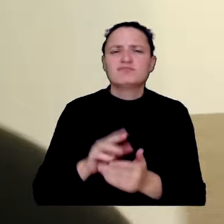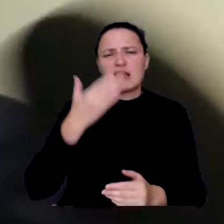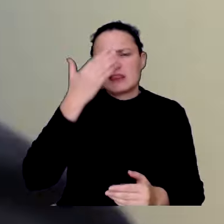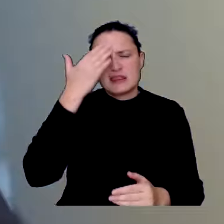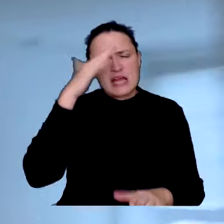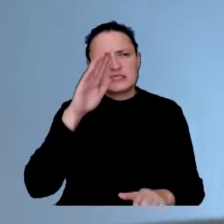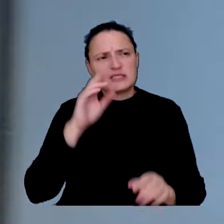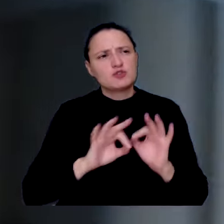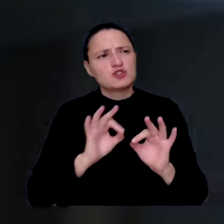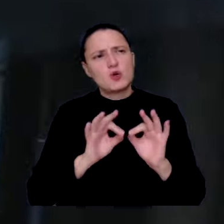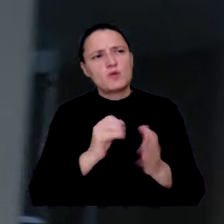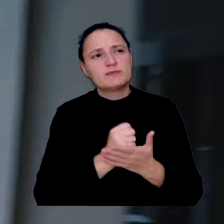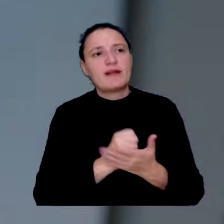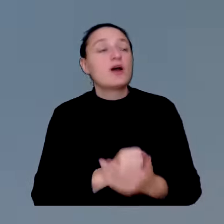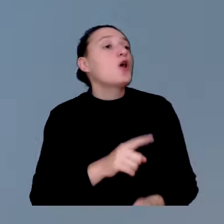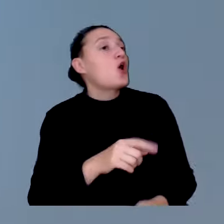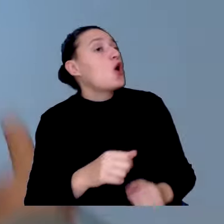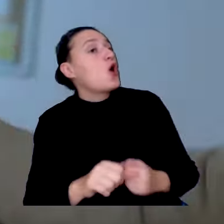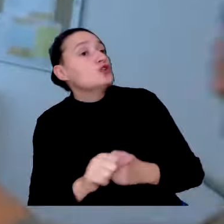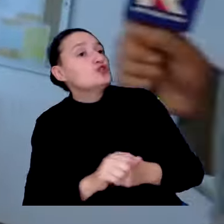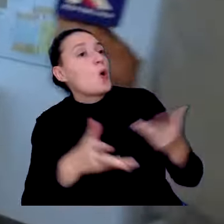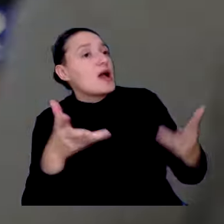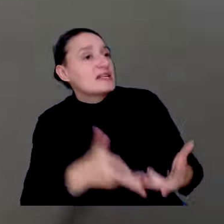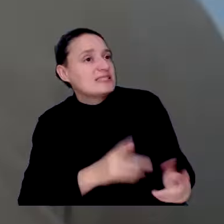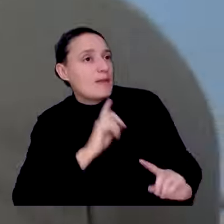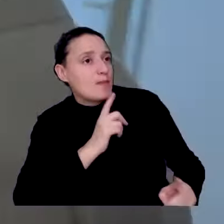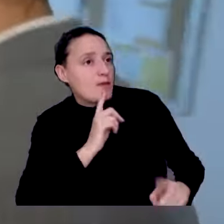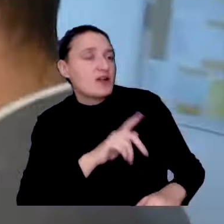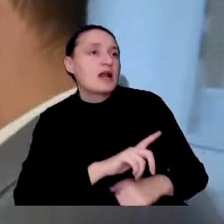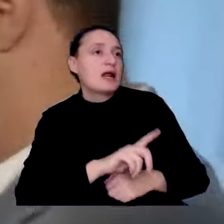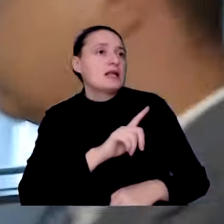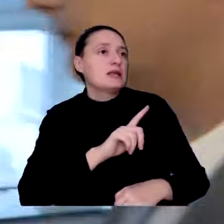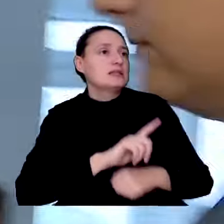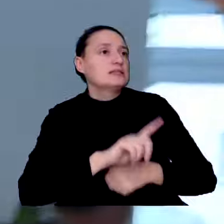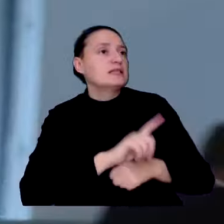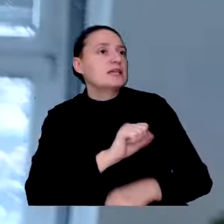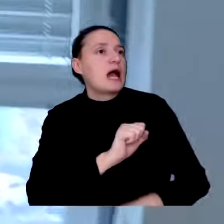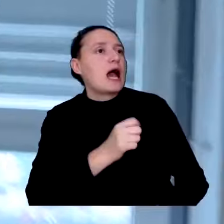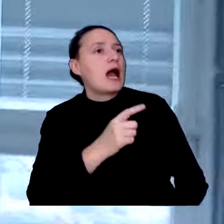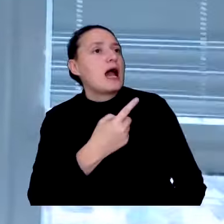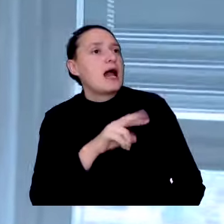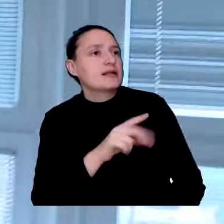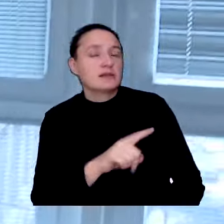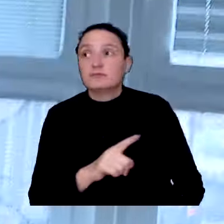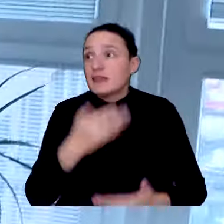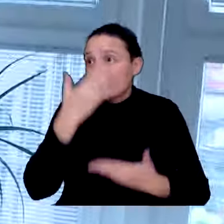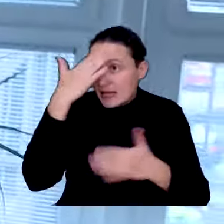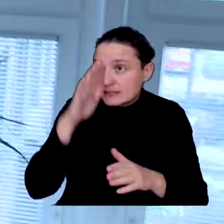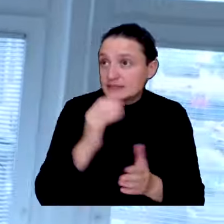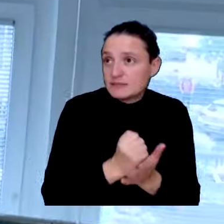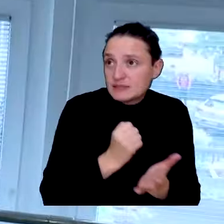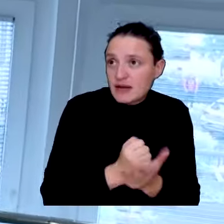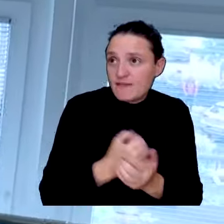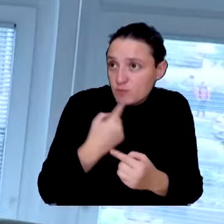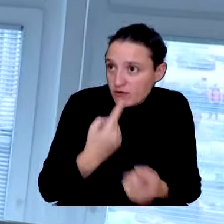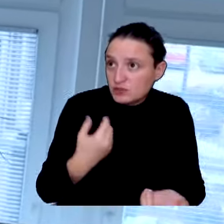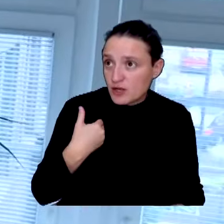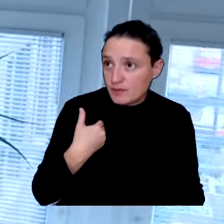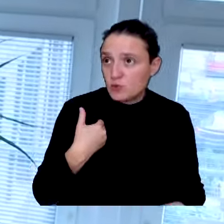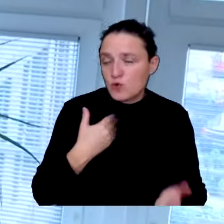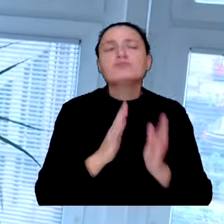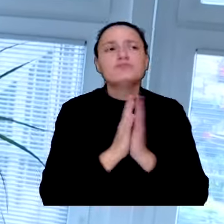sprawy. Dziękuję. Chodzi o podpowiadanie na egzaminach na licencję ARD. Nie znam tej sprawy, tak jak panu powiedziałem. Proszę